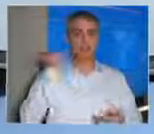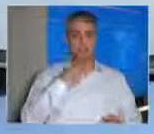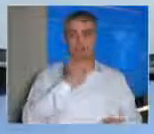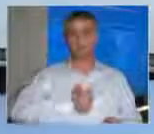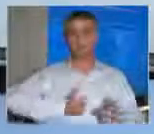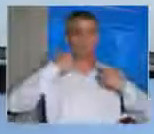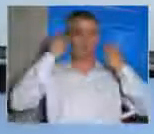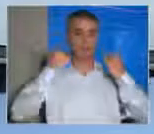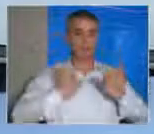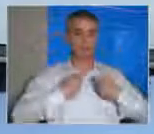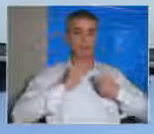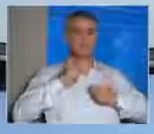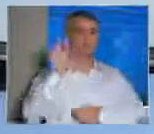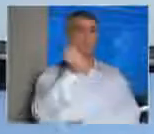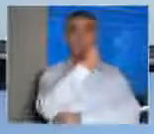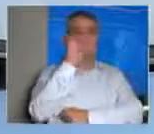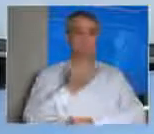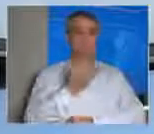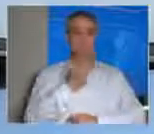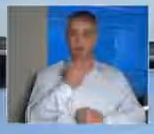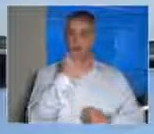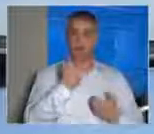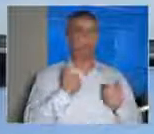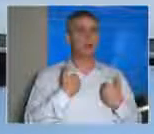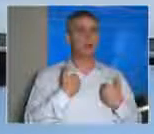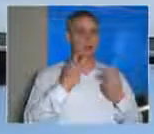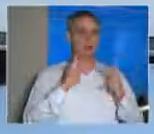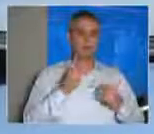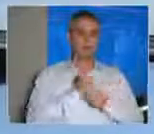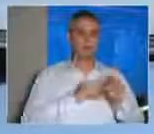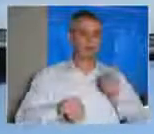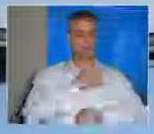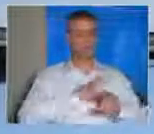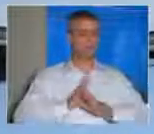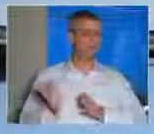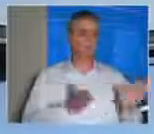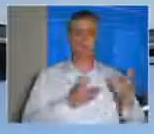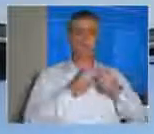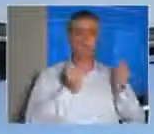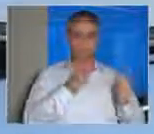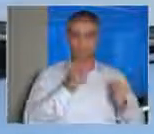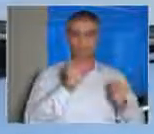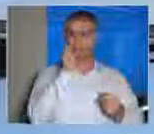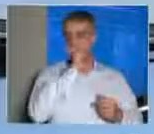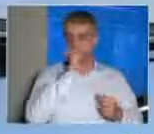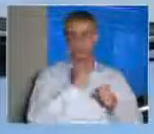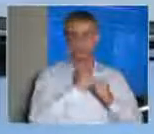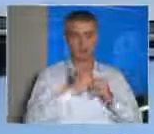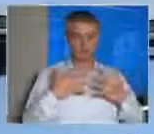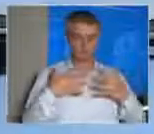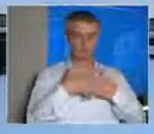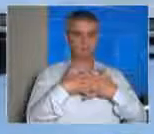גם שרת התרבות היום, חברת הכנסת מירי רגב, שנראה לי שאתה יכולה לסדר גם בעזה, גם עם האירוויזיון, לעשות